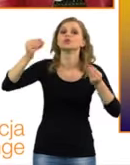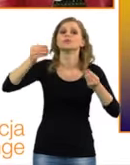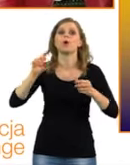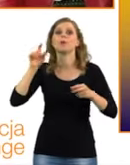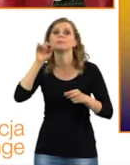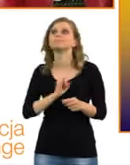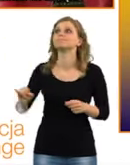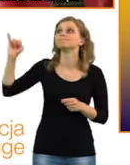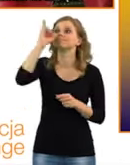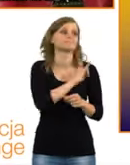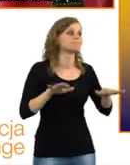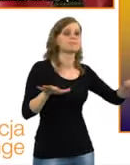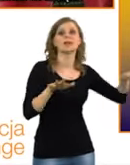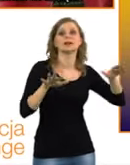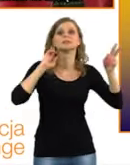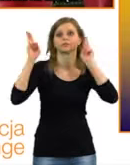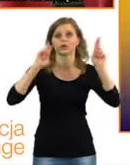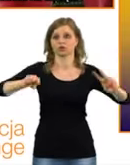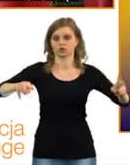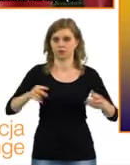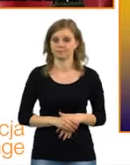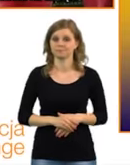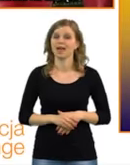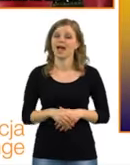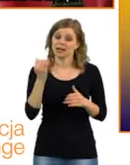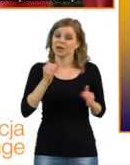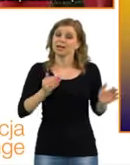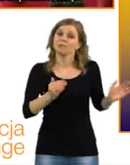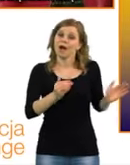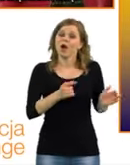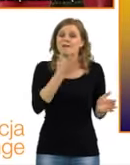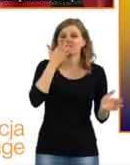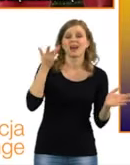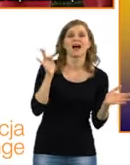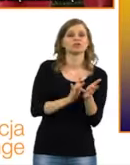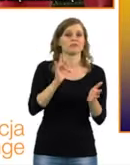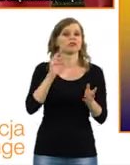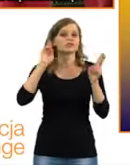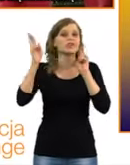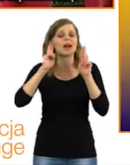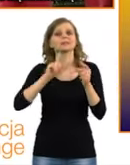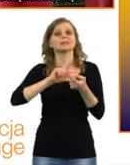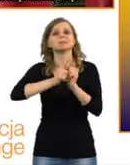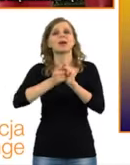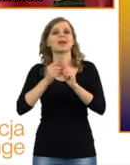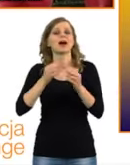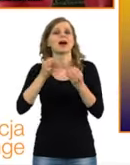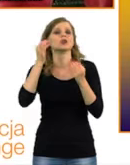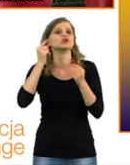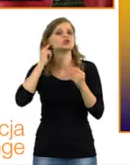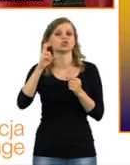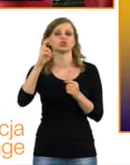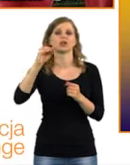lokalizacyjnych. U niemowląt wrażliwość na dźwięki zmienia się wraz z częstotliwością.